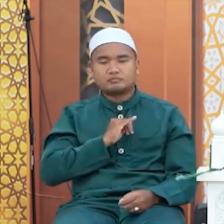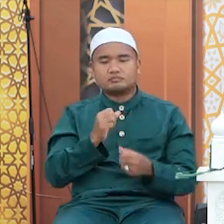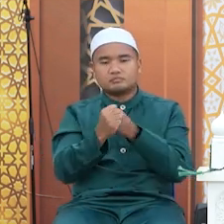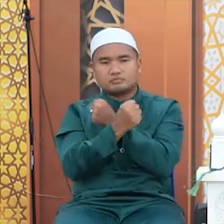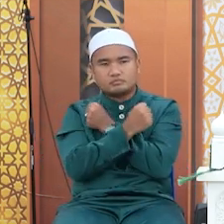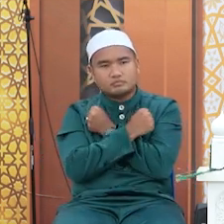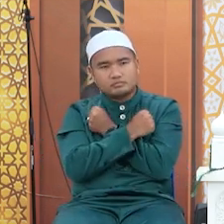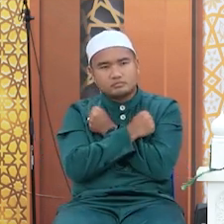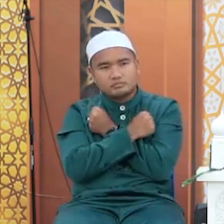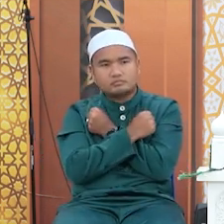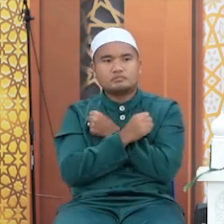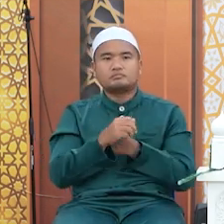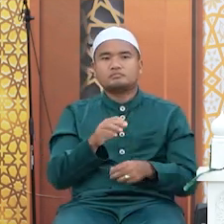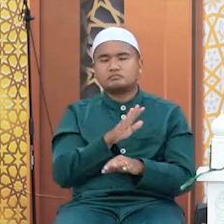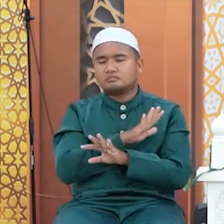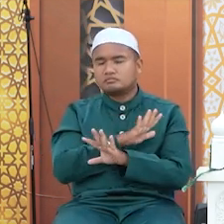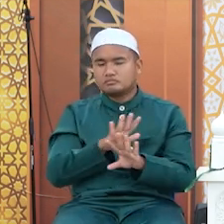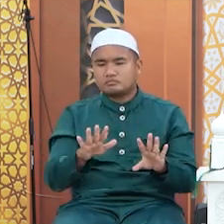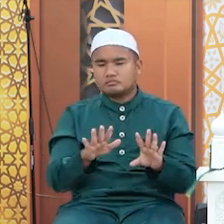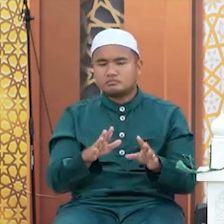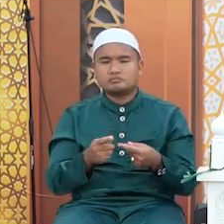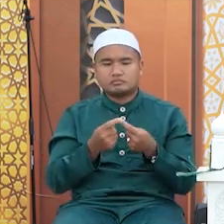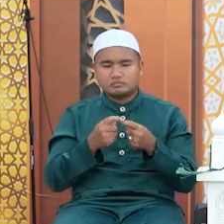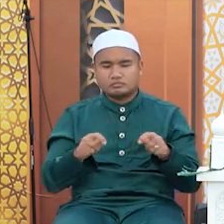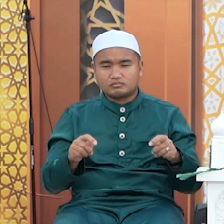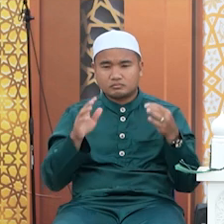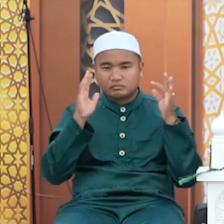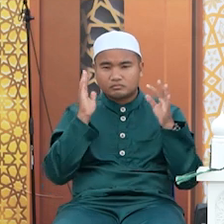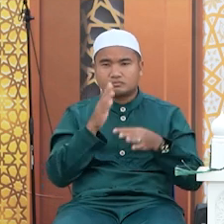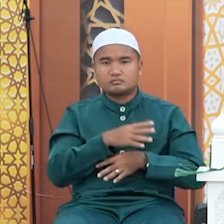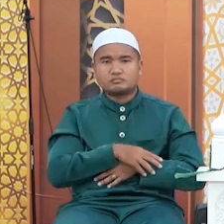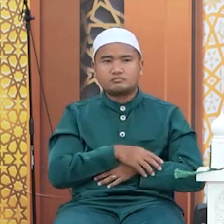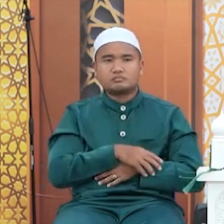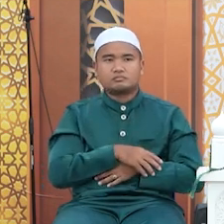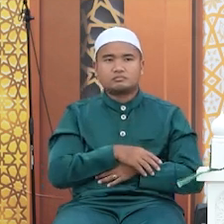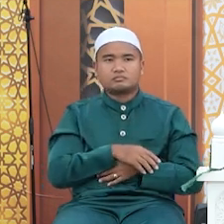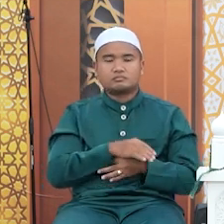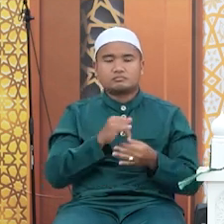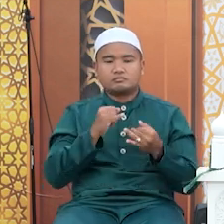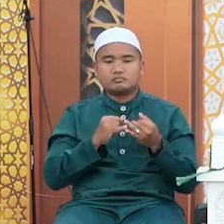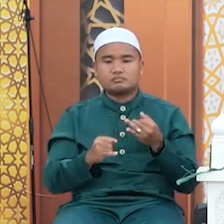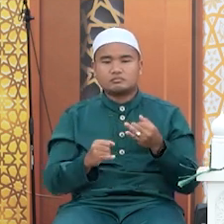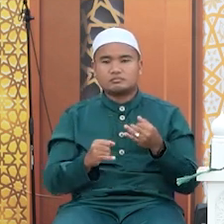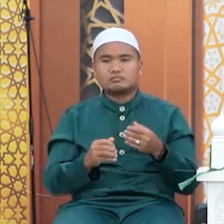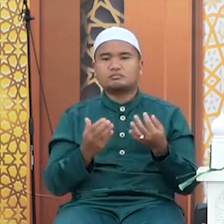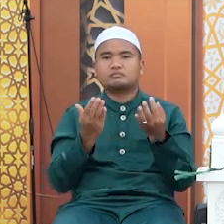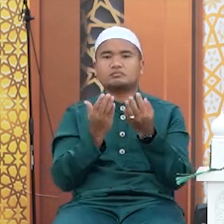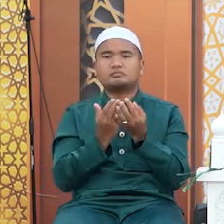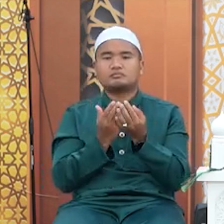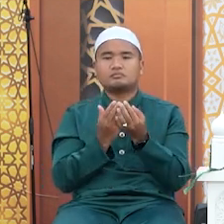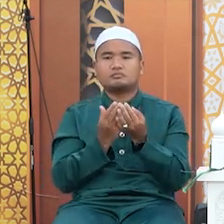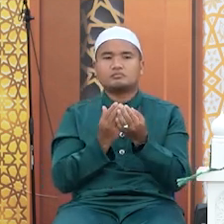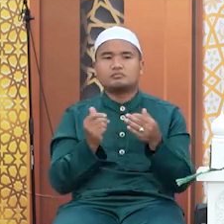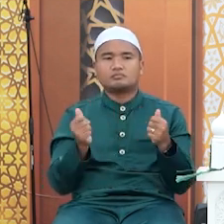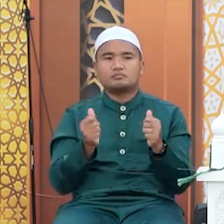Jangan kamu tinggalkan setiap kali semayang akhirnya mendoa dengan doa Allahumma a'inni ala zikrika